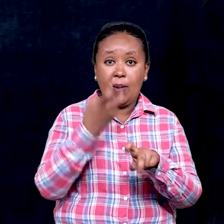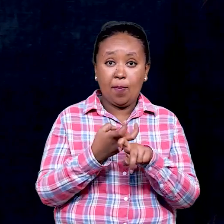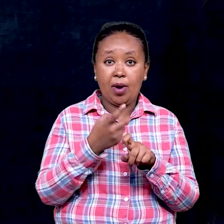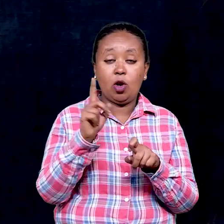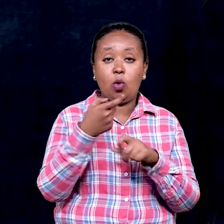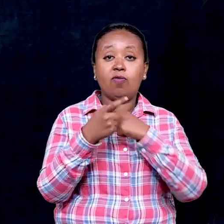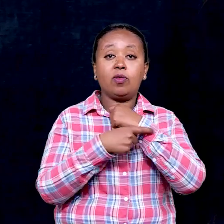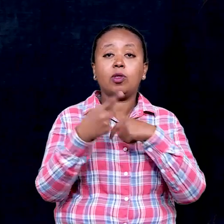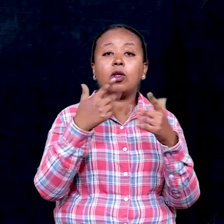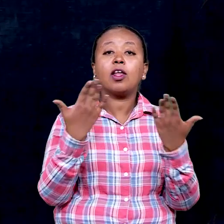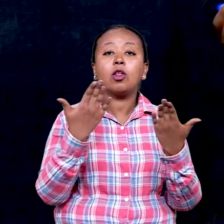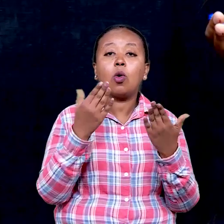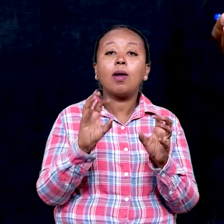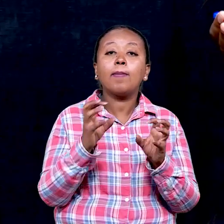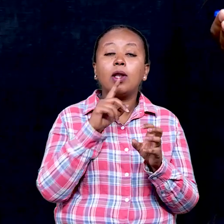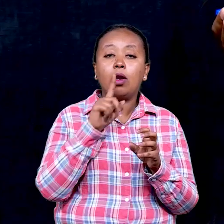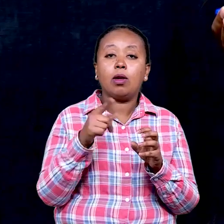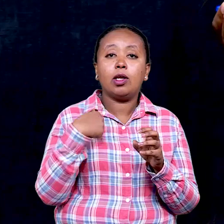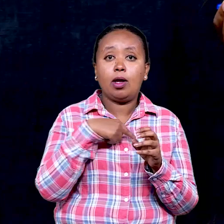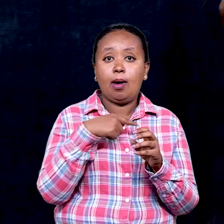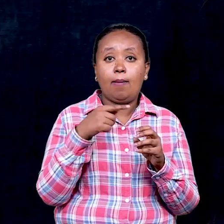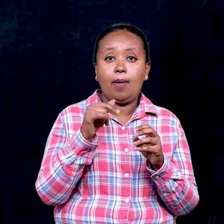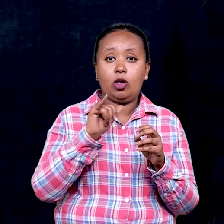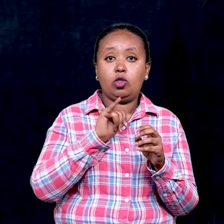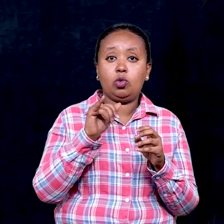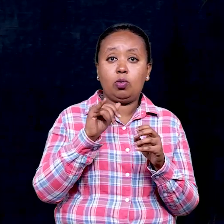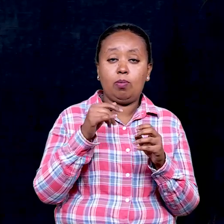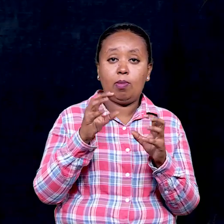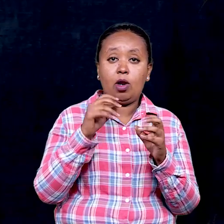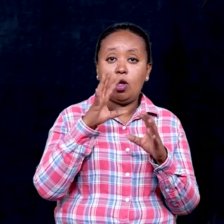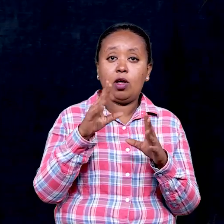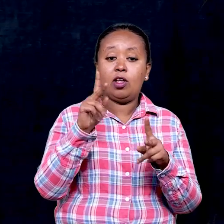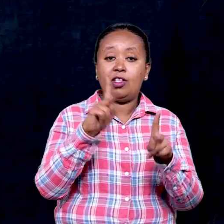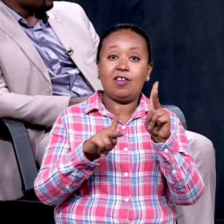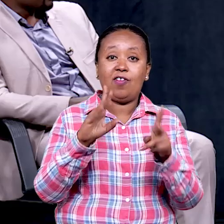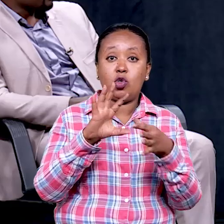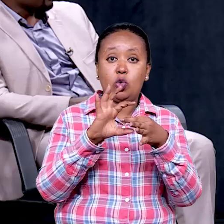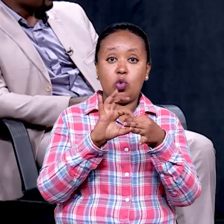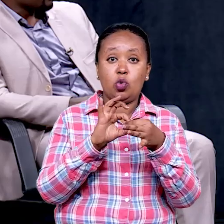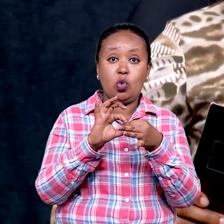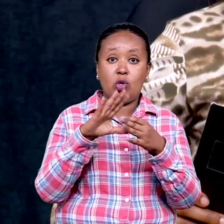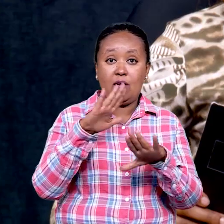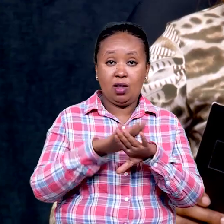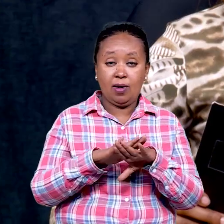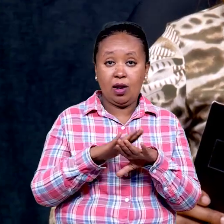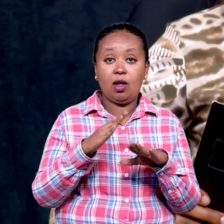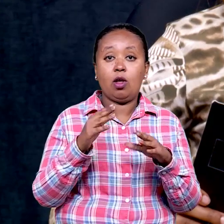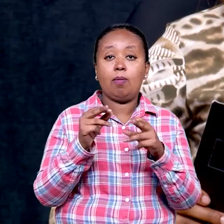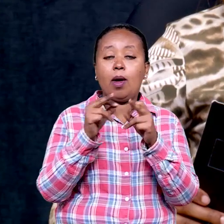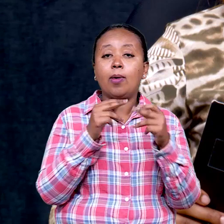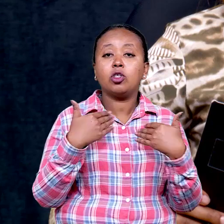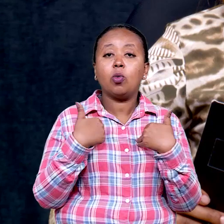የመጣው ከሚዲያው ነው። እኛ ሚዲያ የለንም። ስለዚህ ሲቪክ ሶሳይቲ ላይ የህዝቡ ያለውን ፐርሰፕሽን